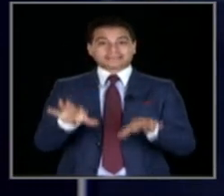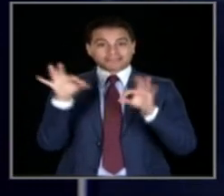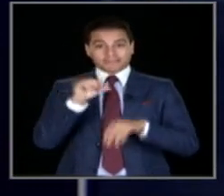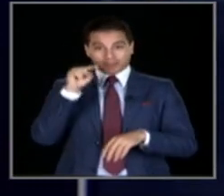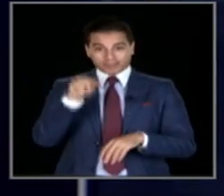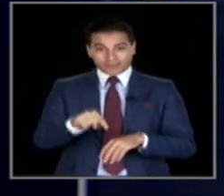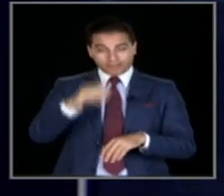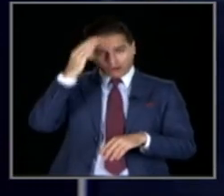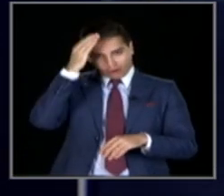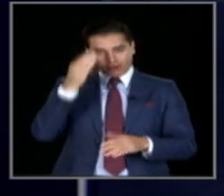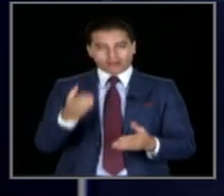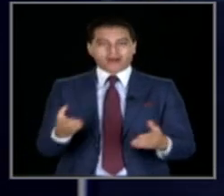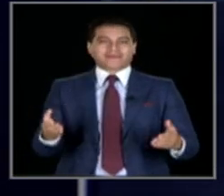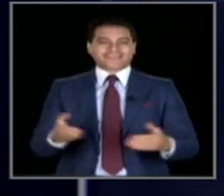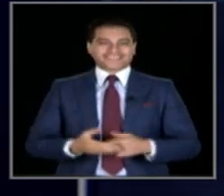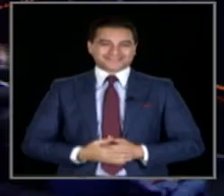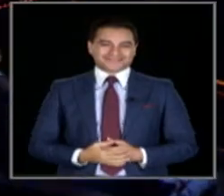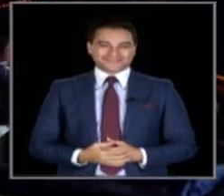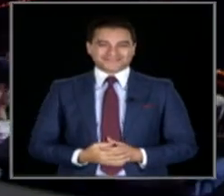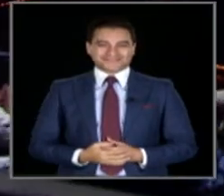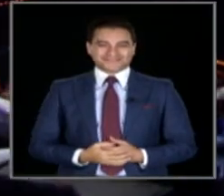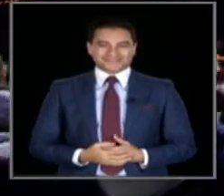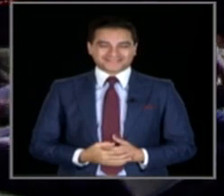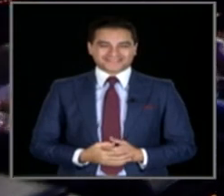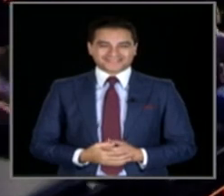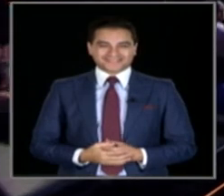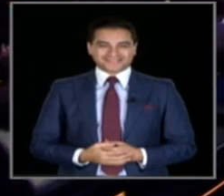جديدة من برنامج العباقرة.